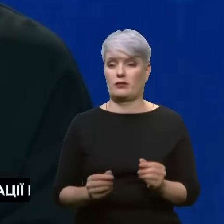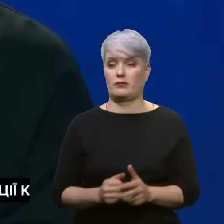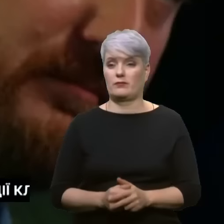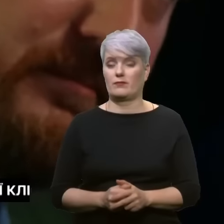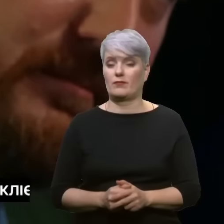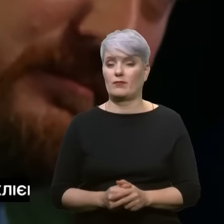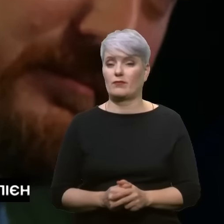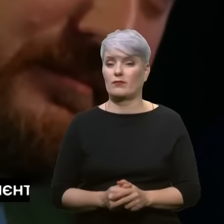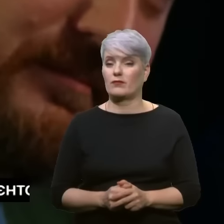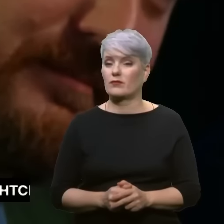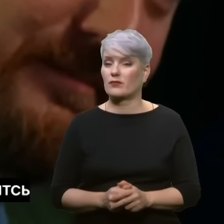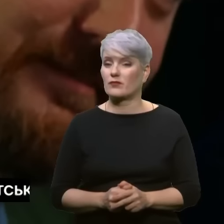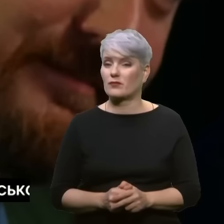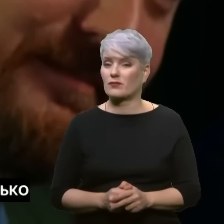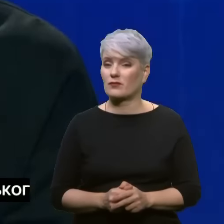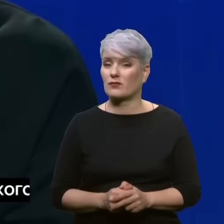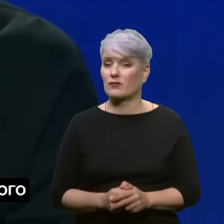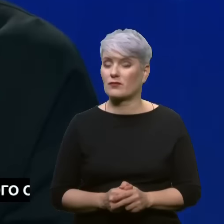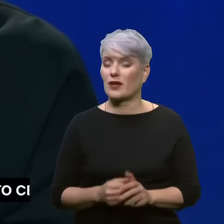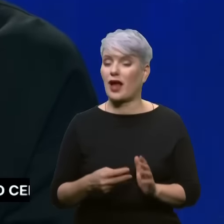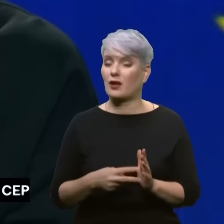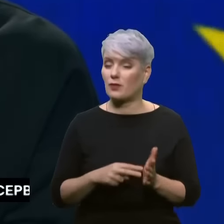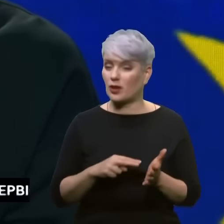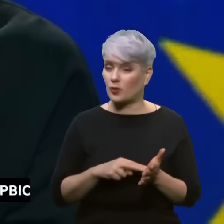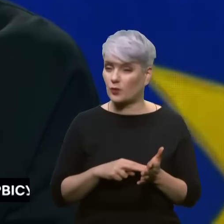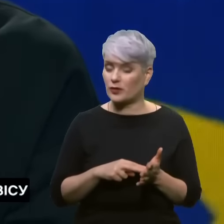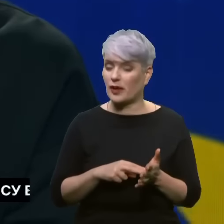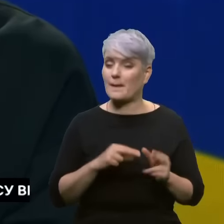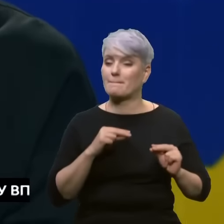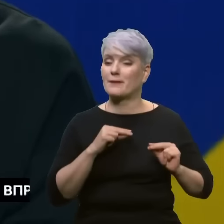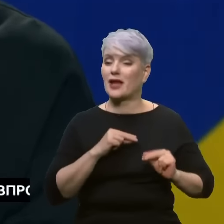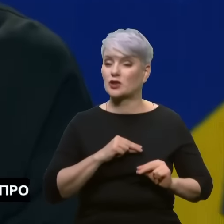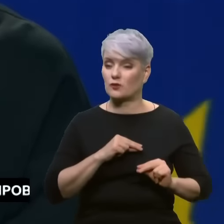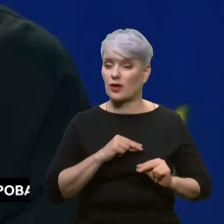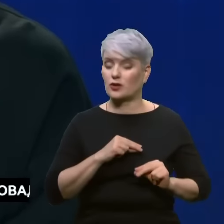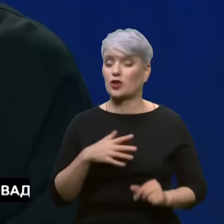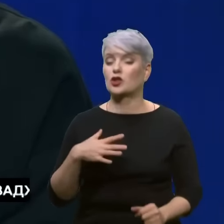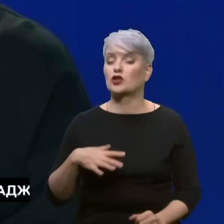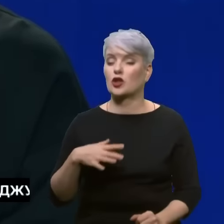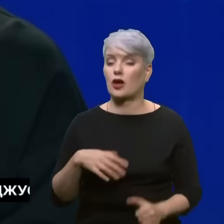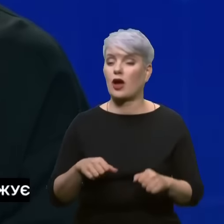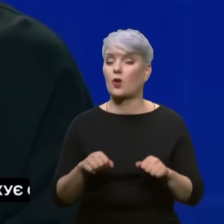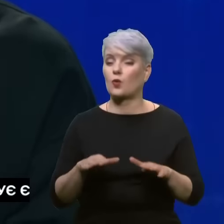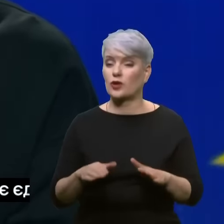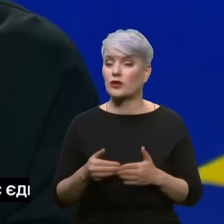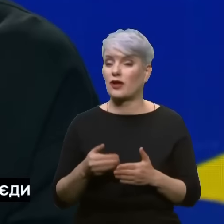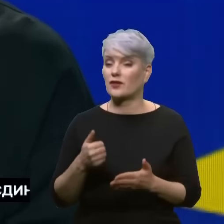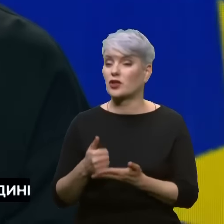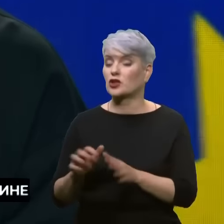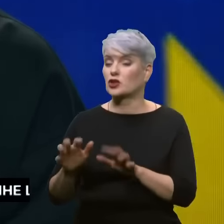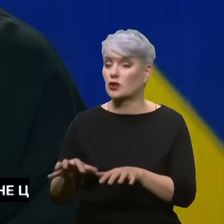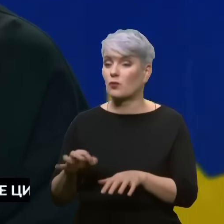То не плануєте зміняти? Планую працювати. Чекаю рішення від них